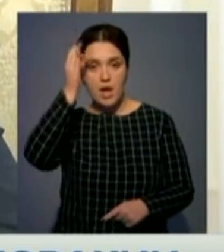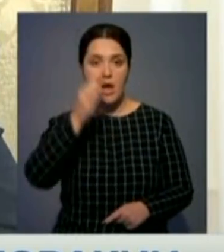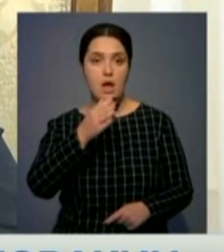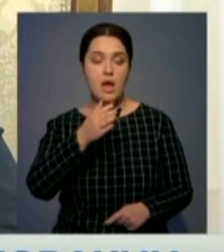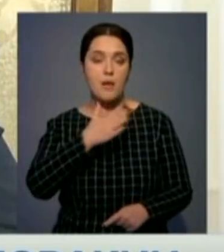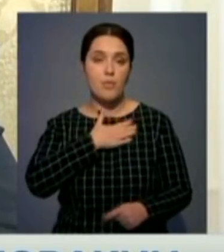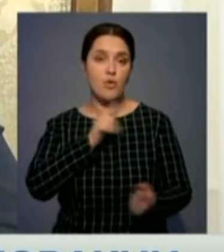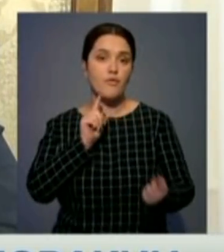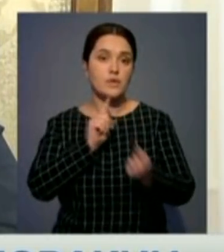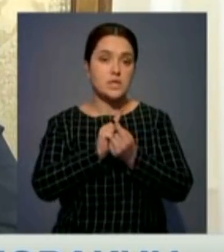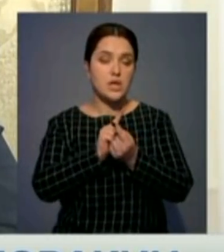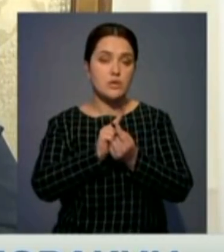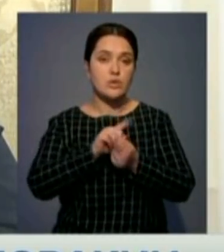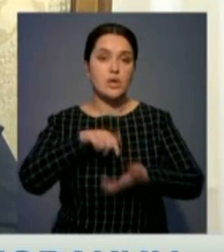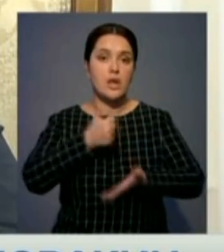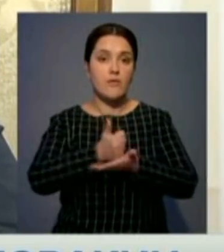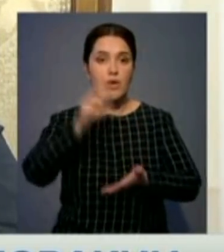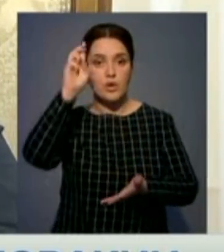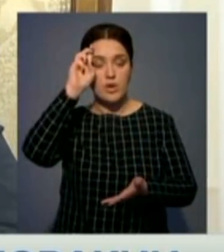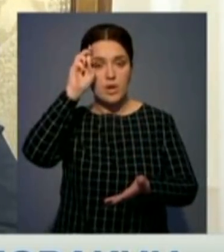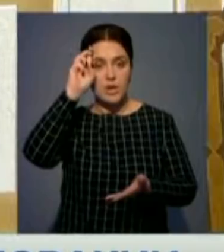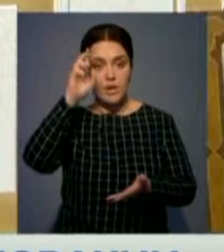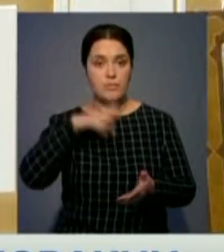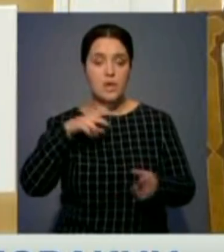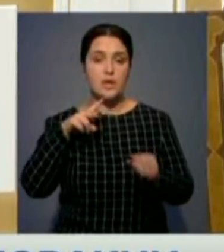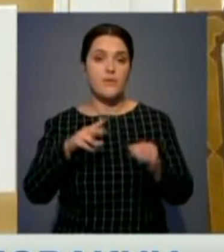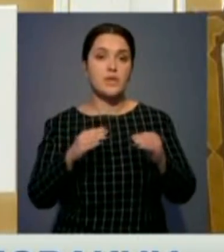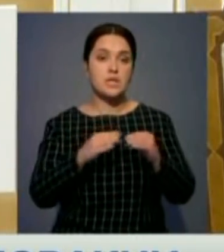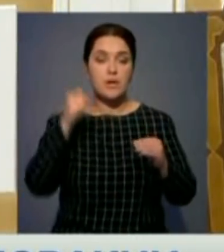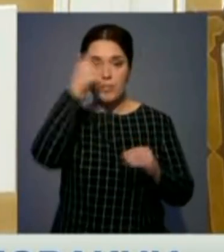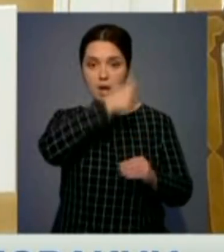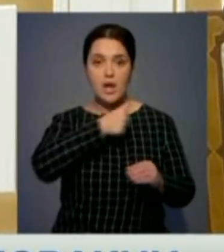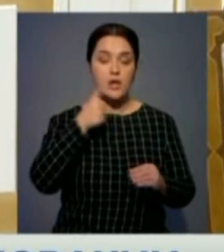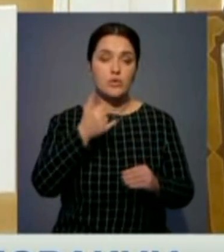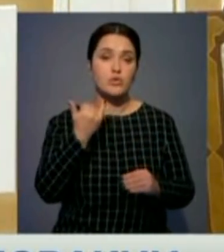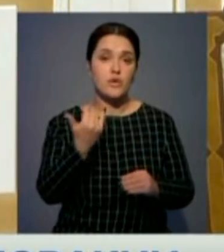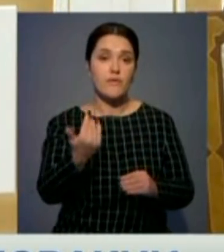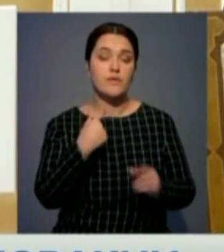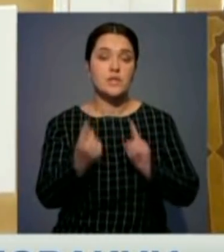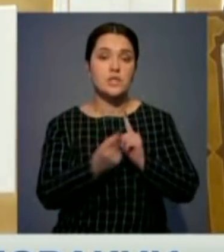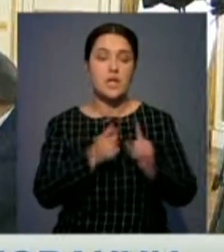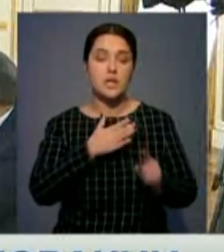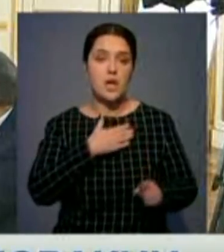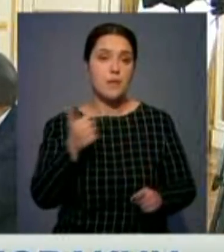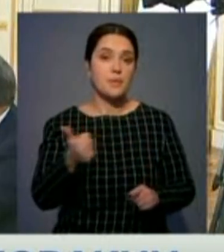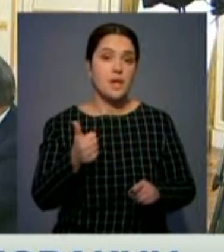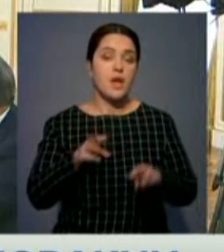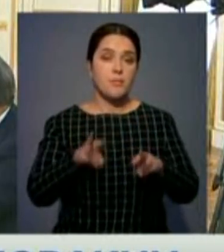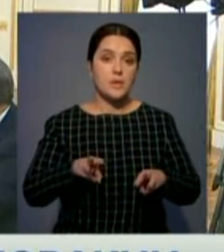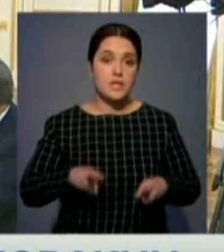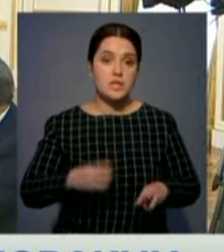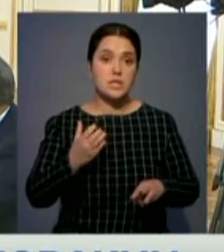с президентом Гаспаровичем в 2010 году. Сейчас вы встречались с нашим премьер-министром. С вами